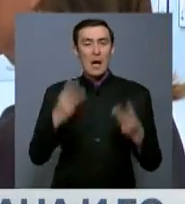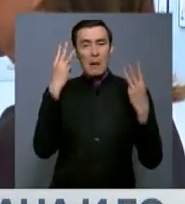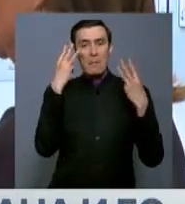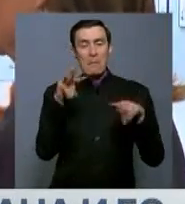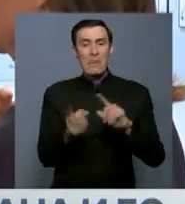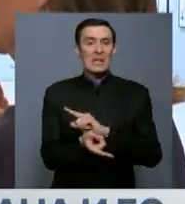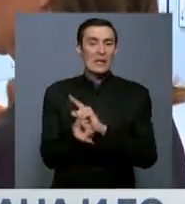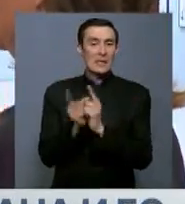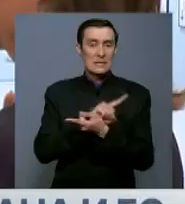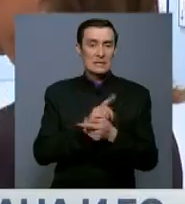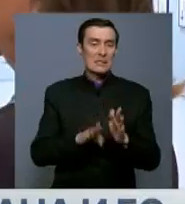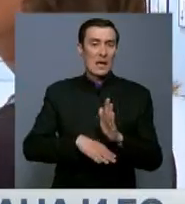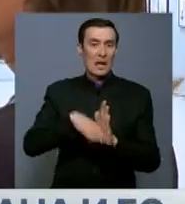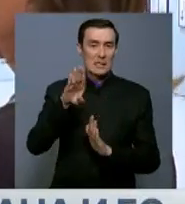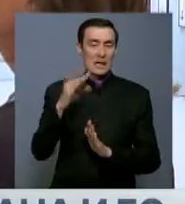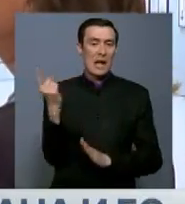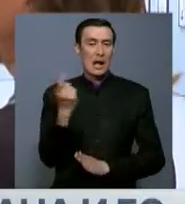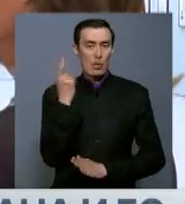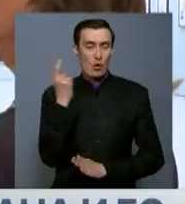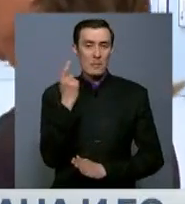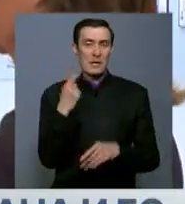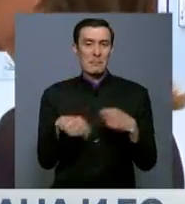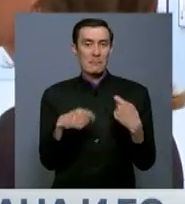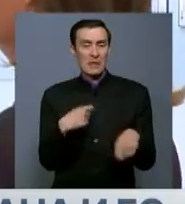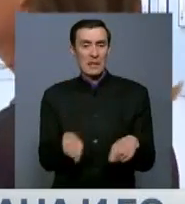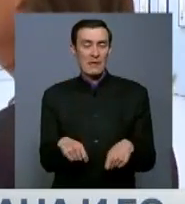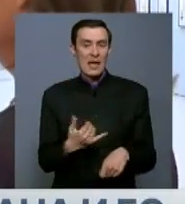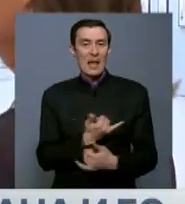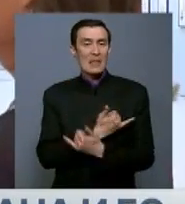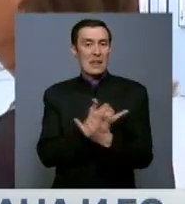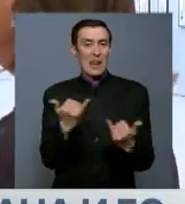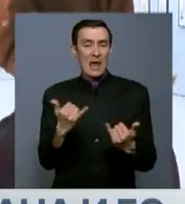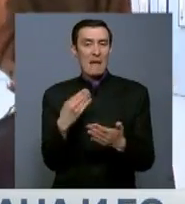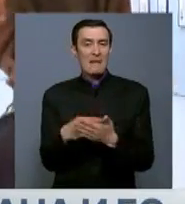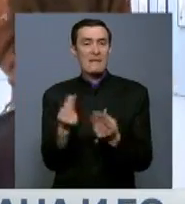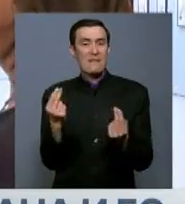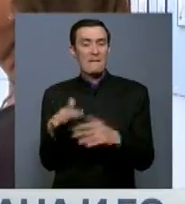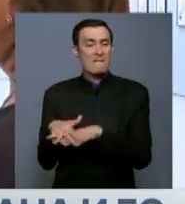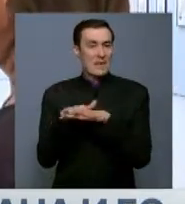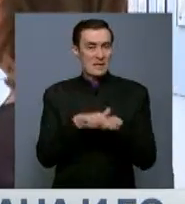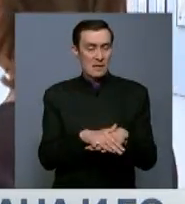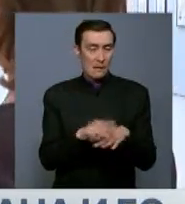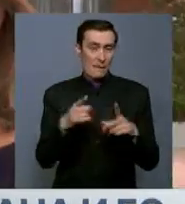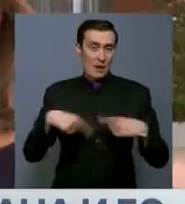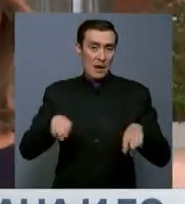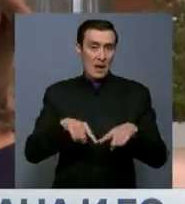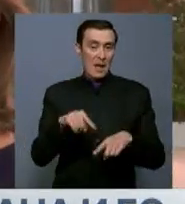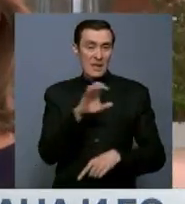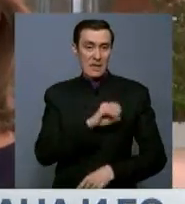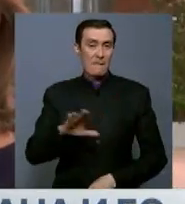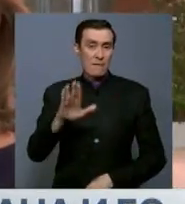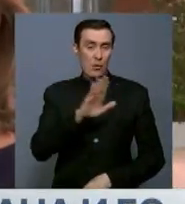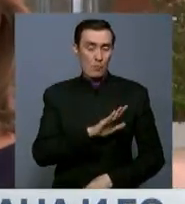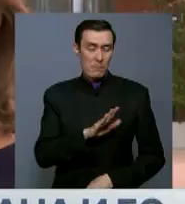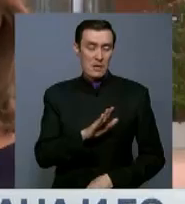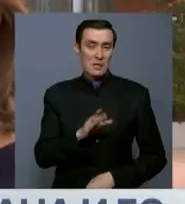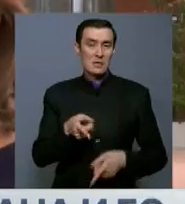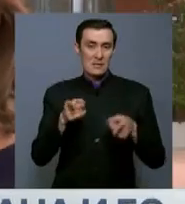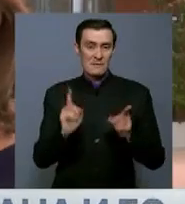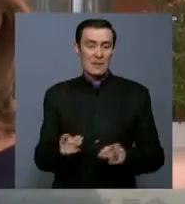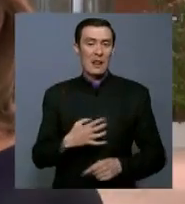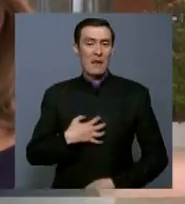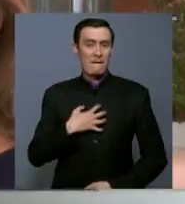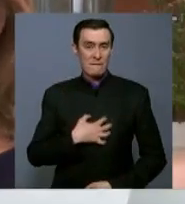и предпринимательства, ну, для инвесторов Евросоюза. Это очень важно, чтобы были действительно,